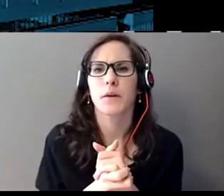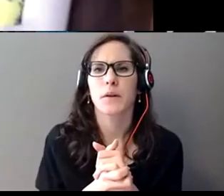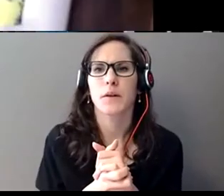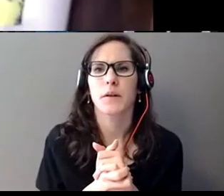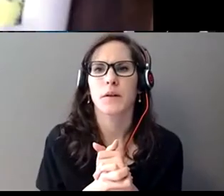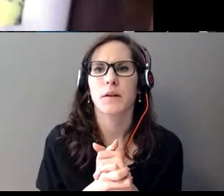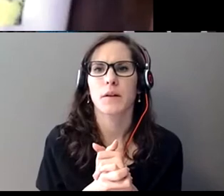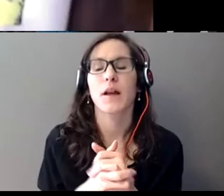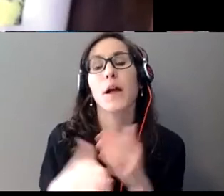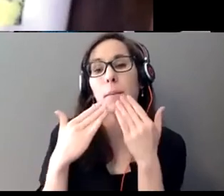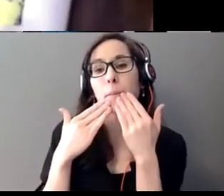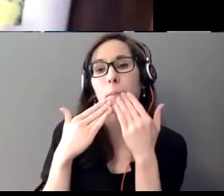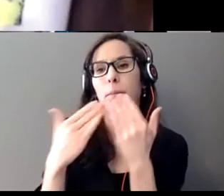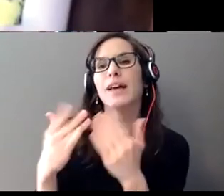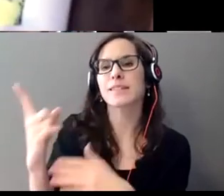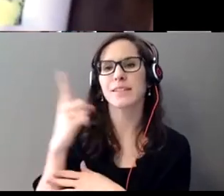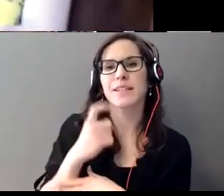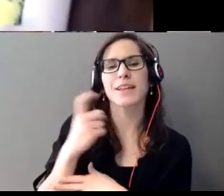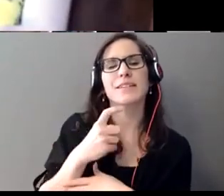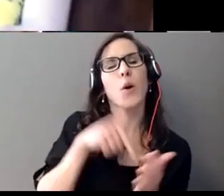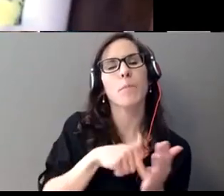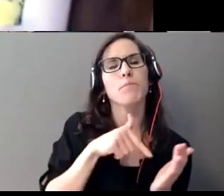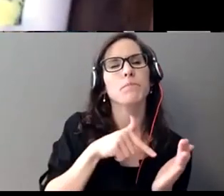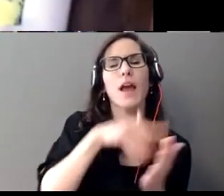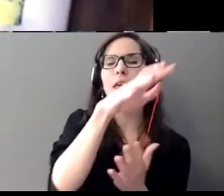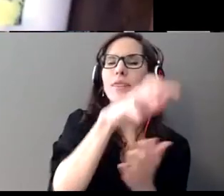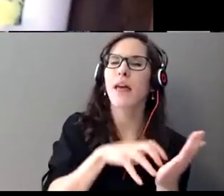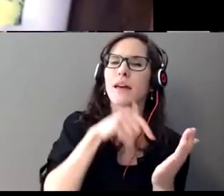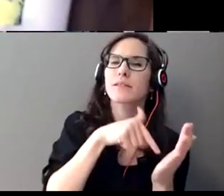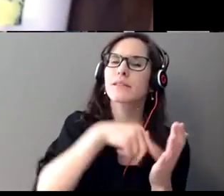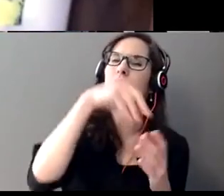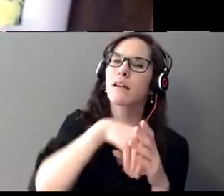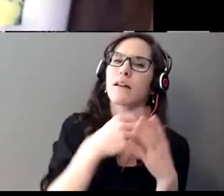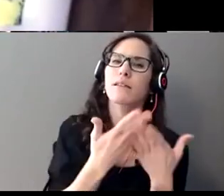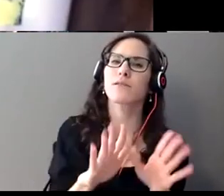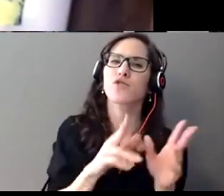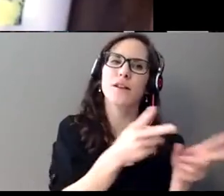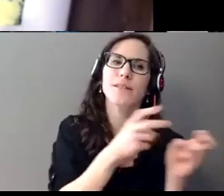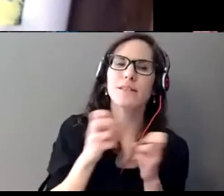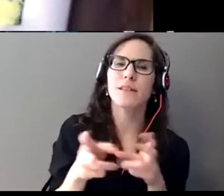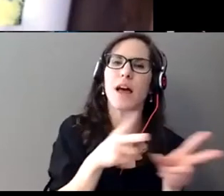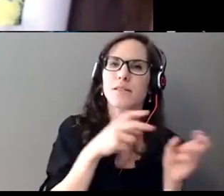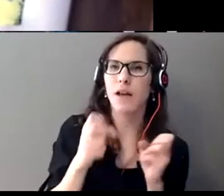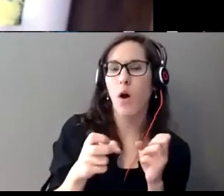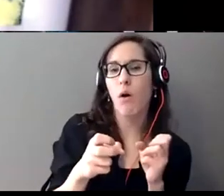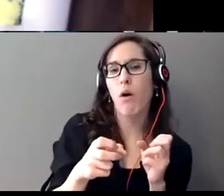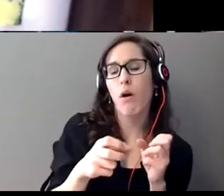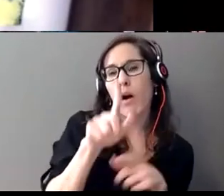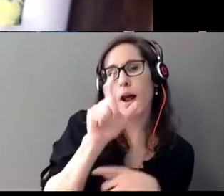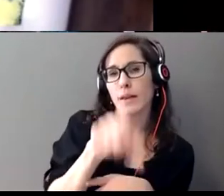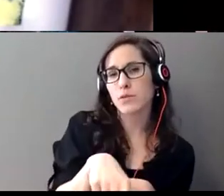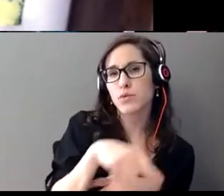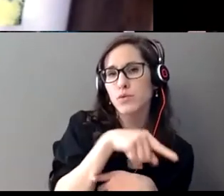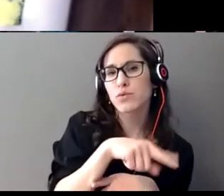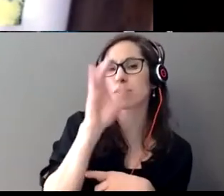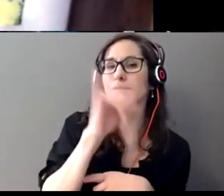merci pour la question c'était un texte qui comportait déjà des citations en langue des signes québécois donc c'est une pratique que j'avais